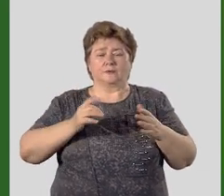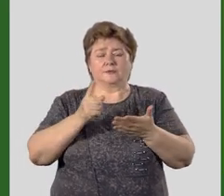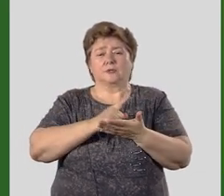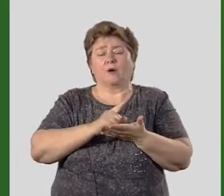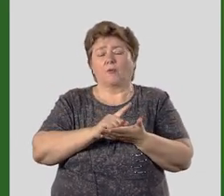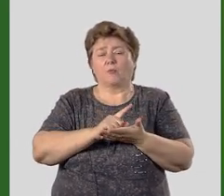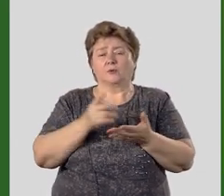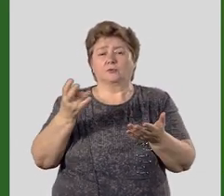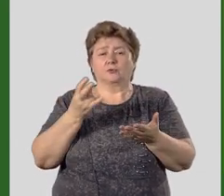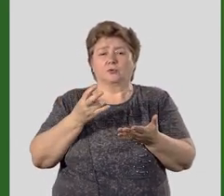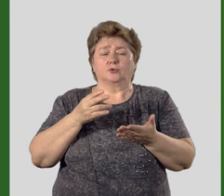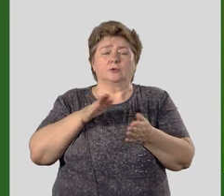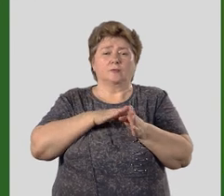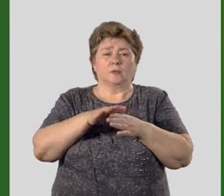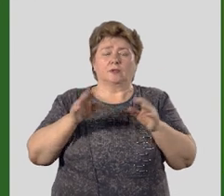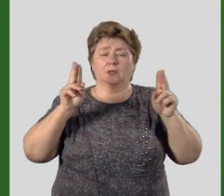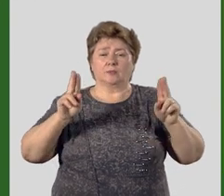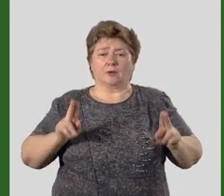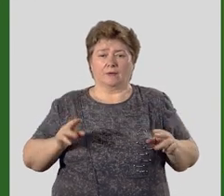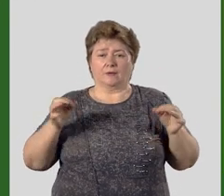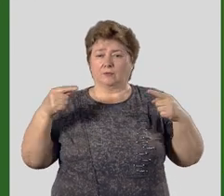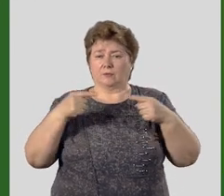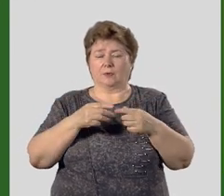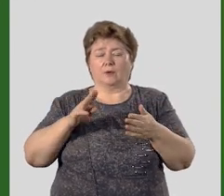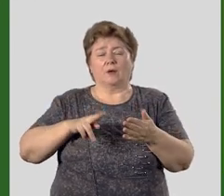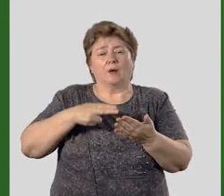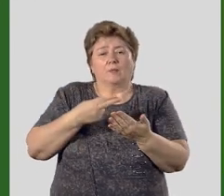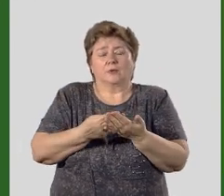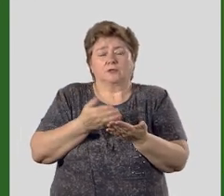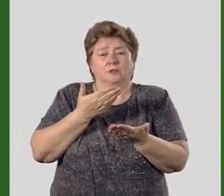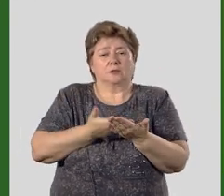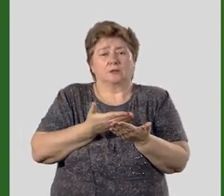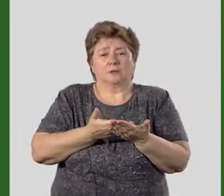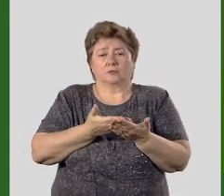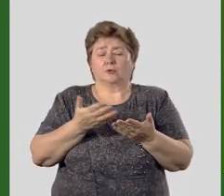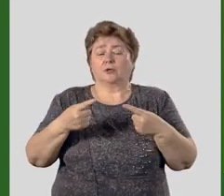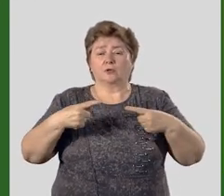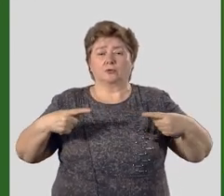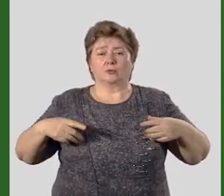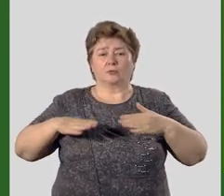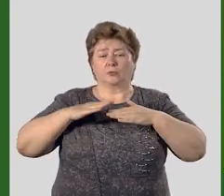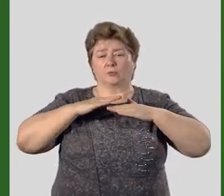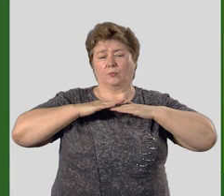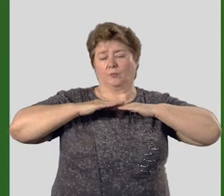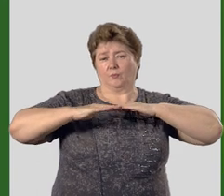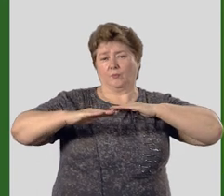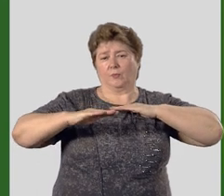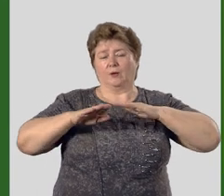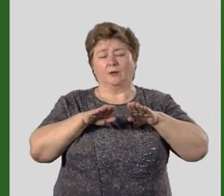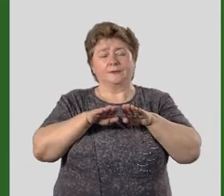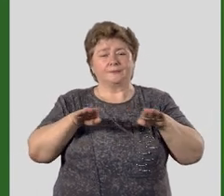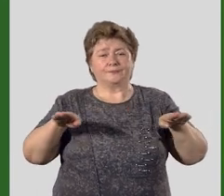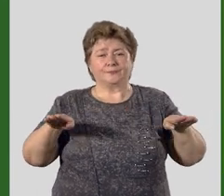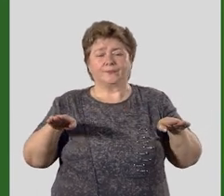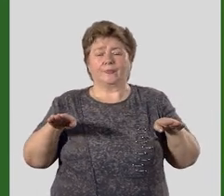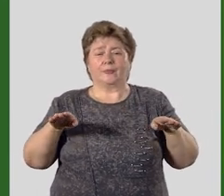компасом, надо следовать определенным правилам. Положите его на ладонь или другую горизонтальную